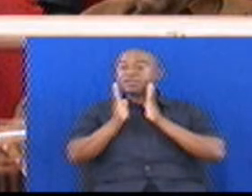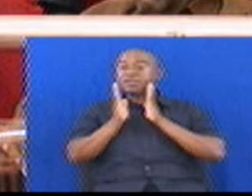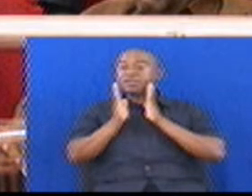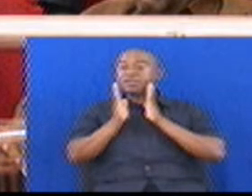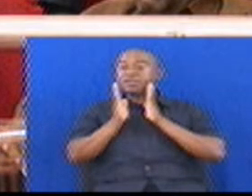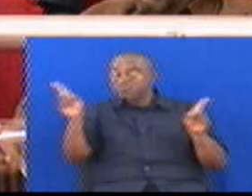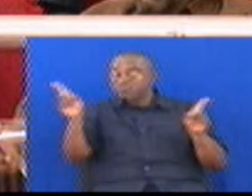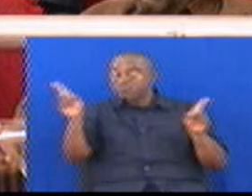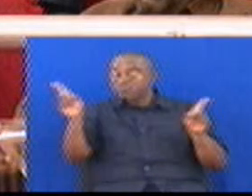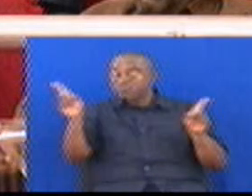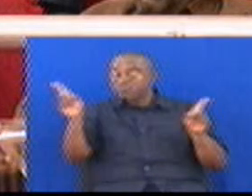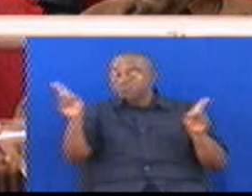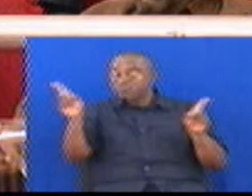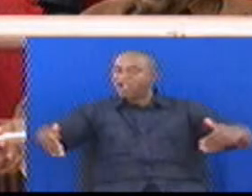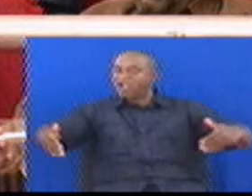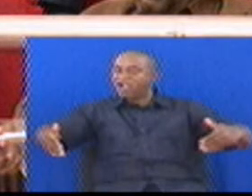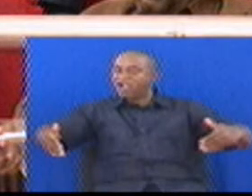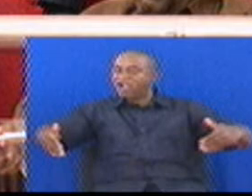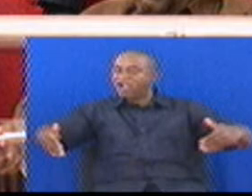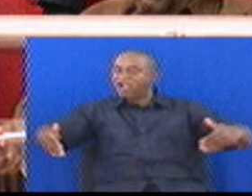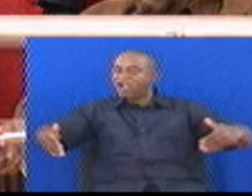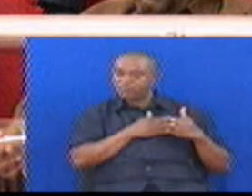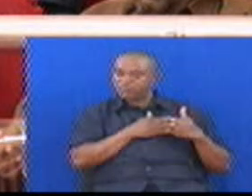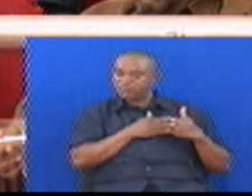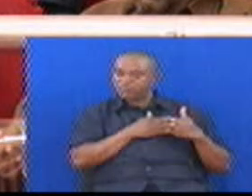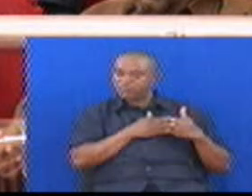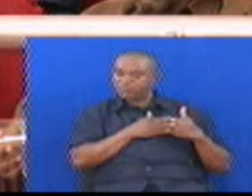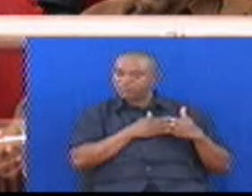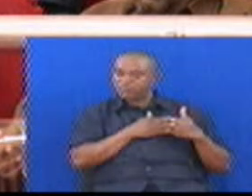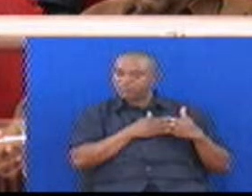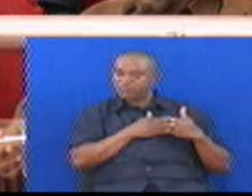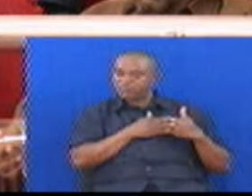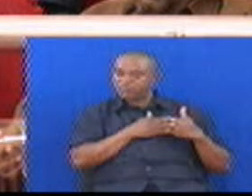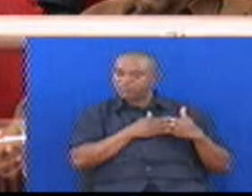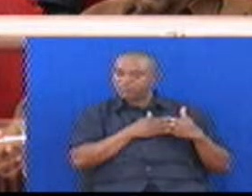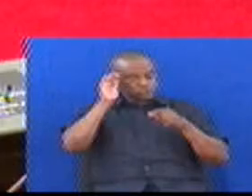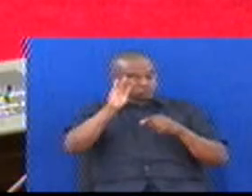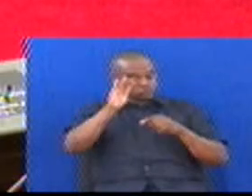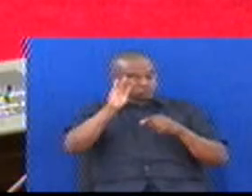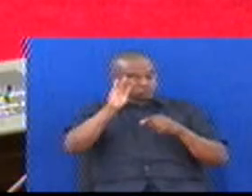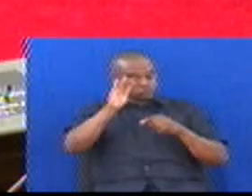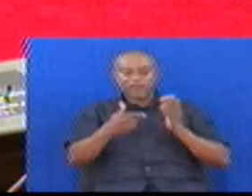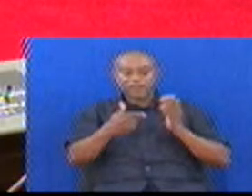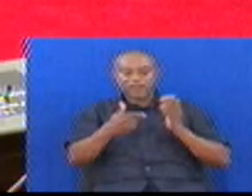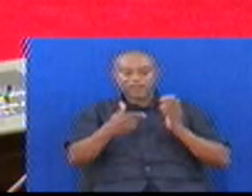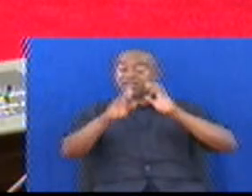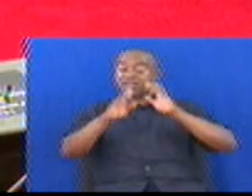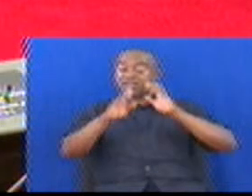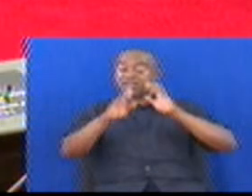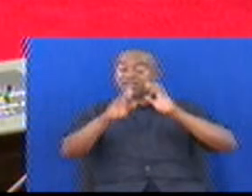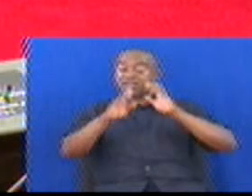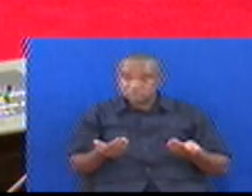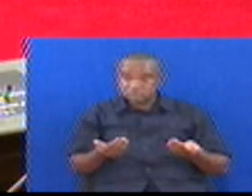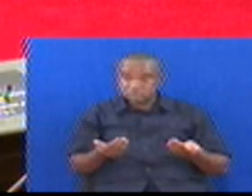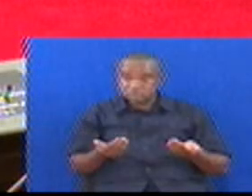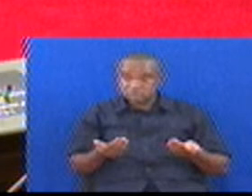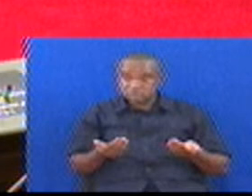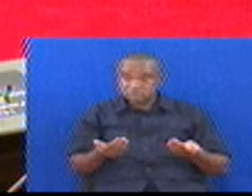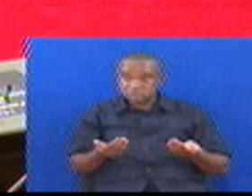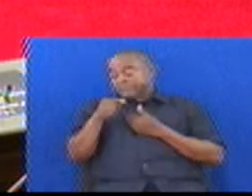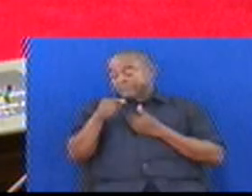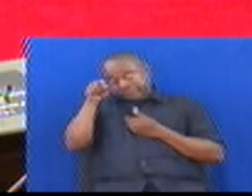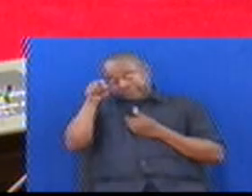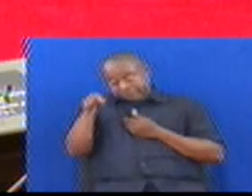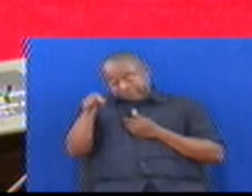kufunga mipaka ya nchi na kuweka udhibiti katika usafiri wa ndani. Hatua za kiuchumi zilizochukuliwa na mataifa hayo